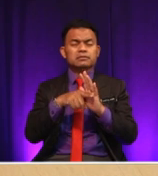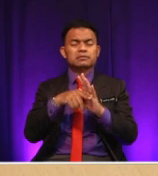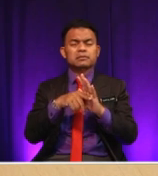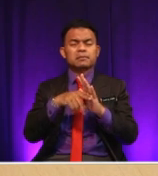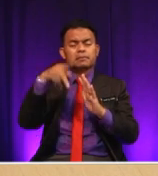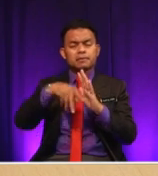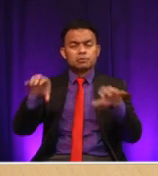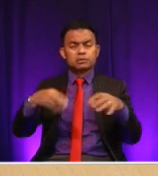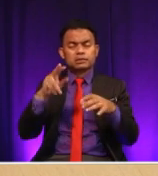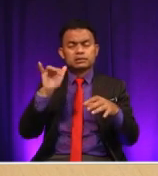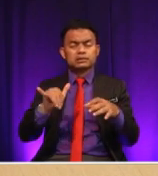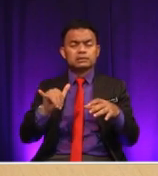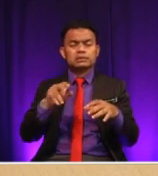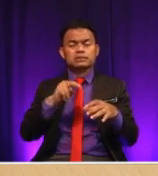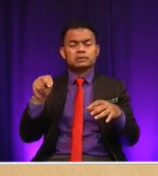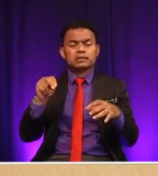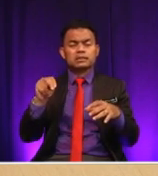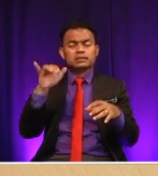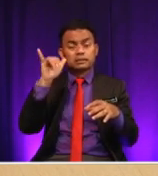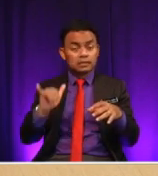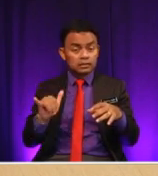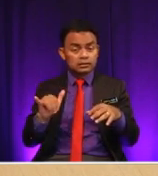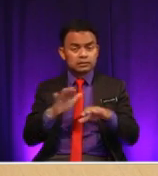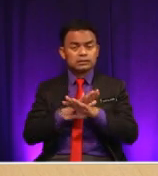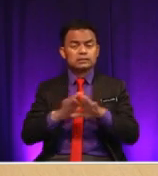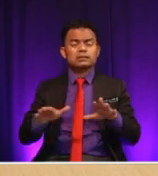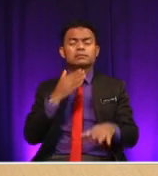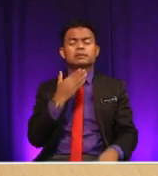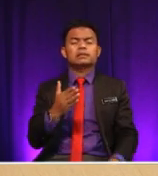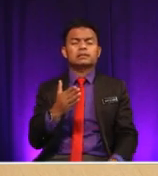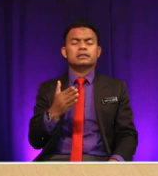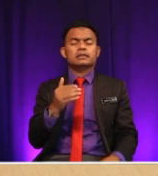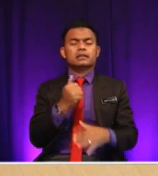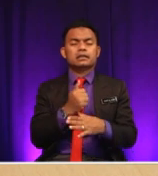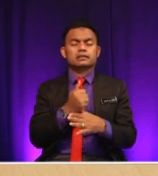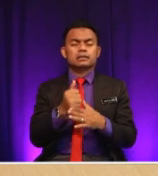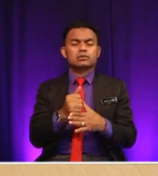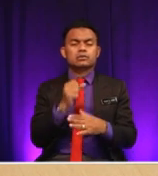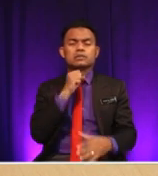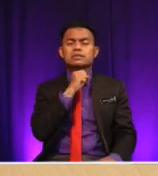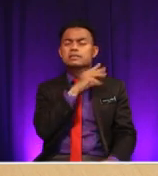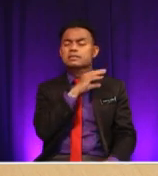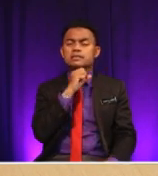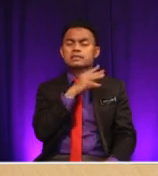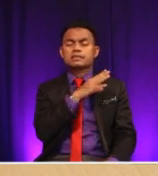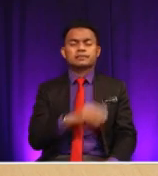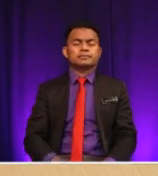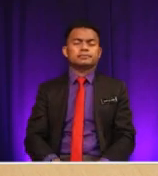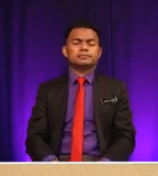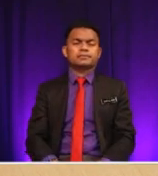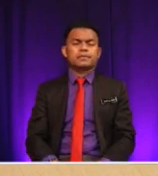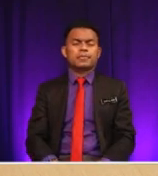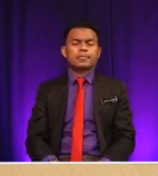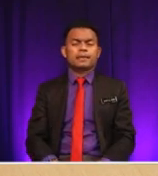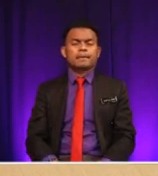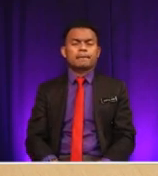sia-sia kita coba kita perlu menghindarkan diri kita Oke Di mana secara keseluruhannya gurindam beberapa petuah hidup